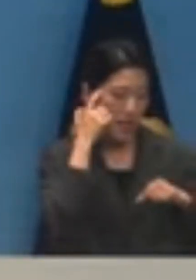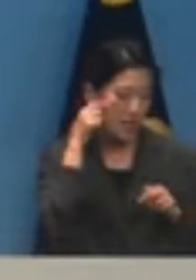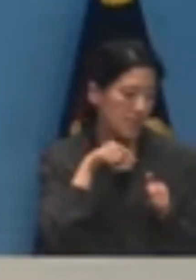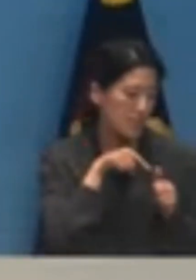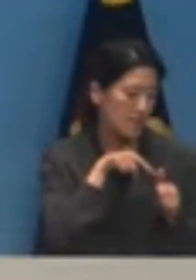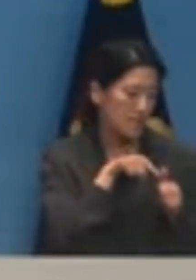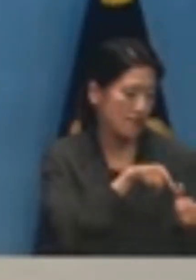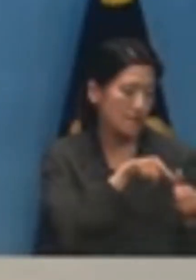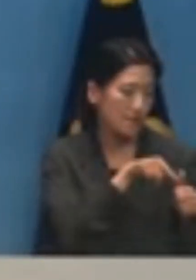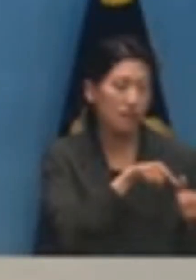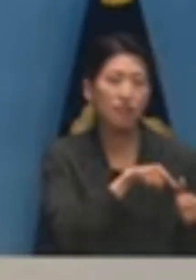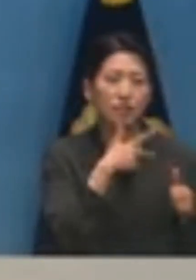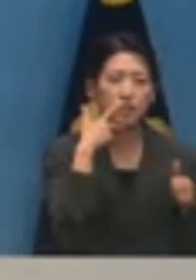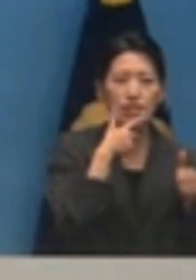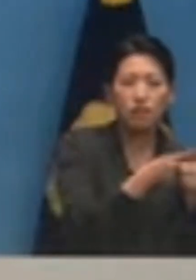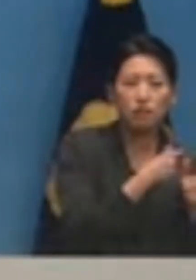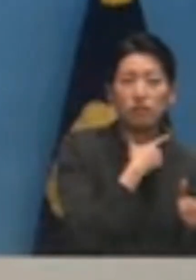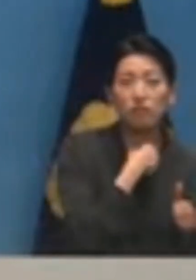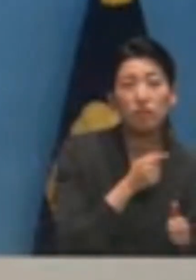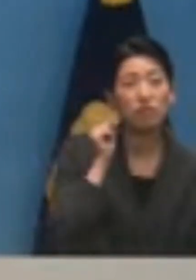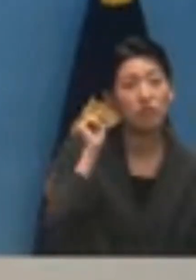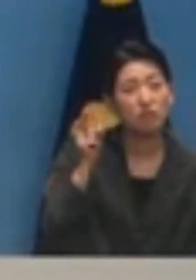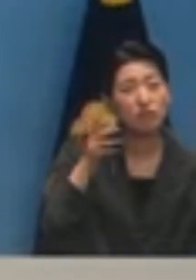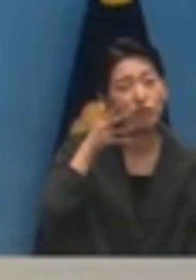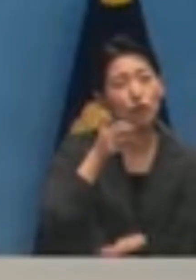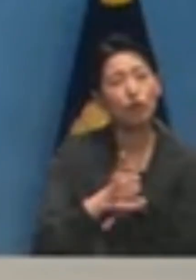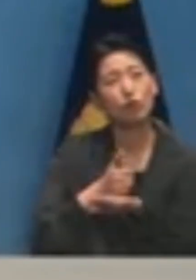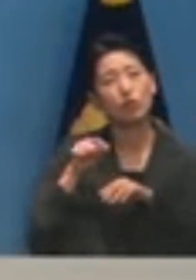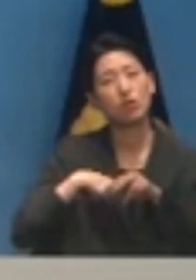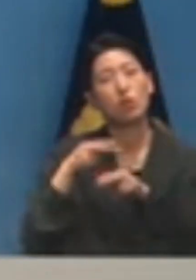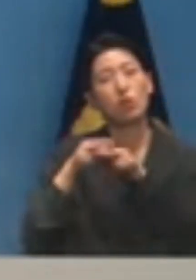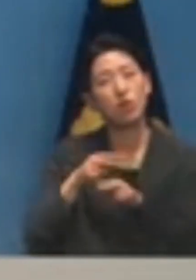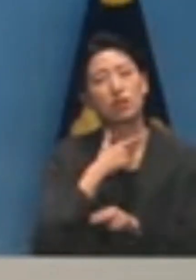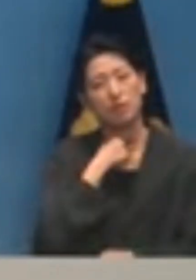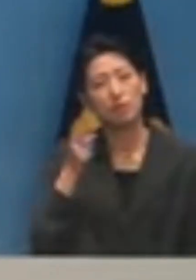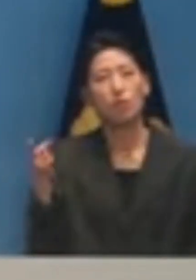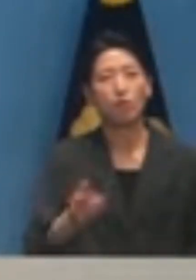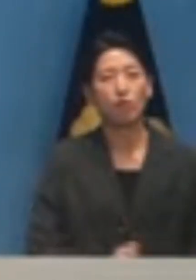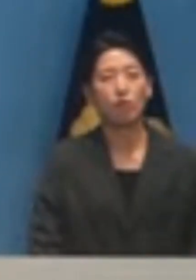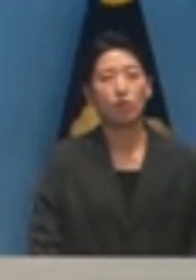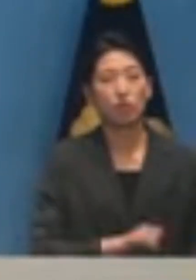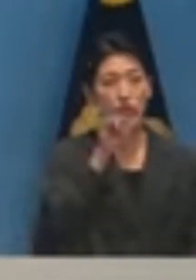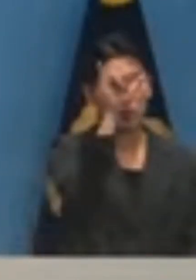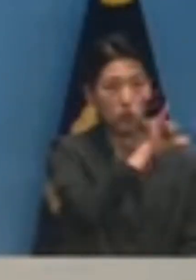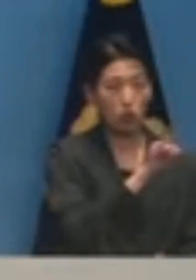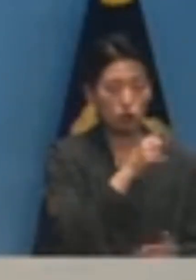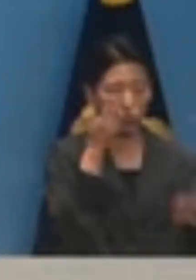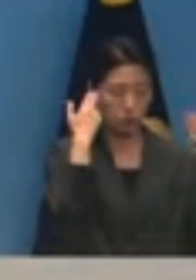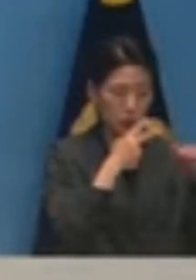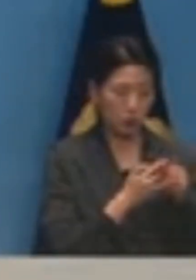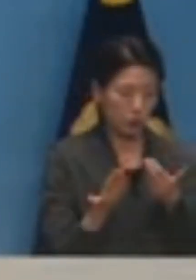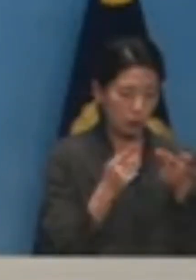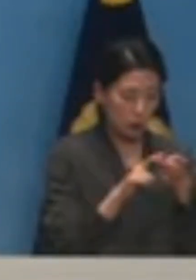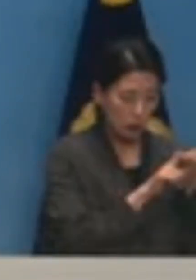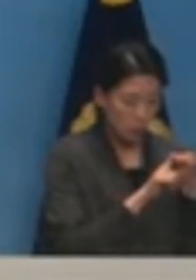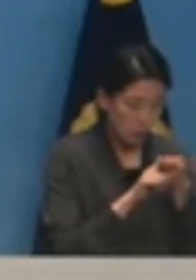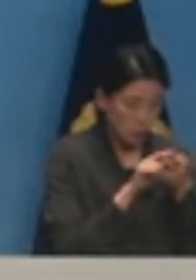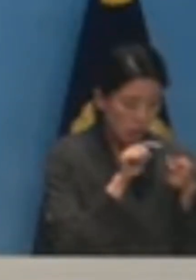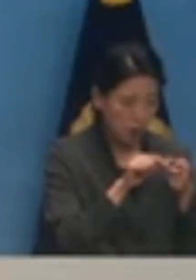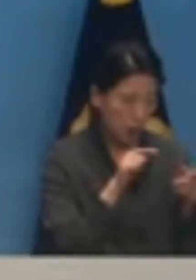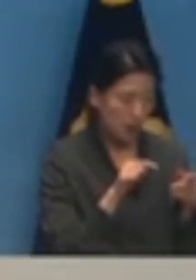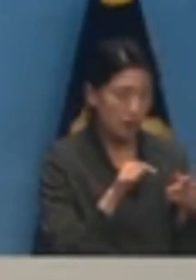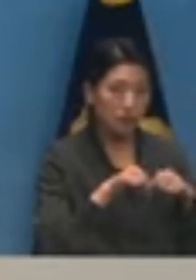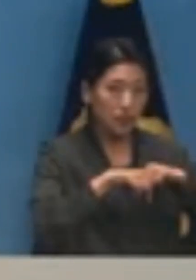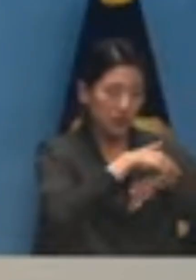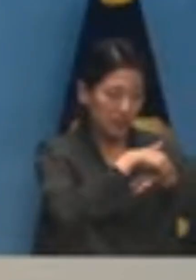독재적 발상이며 교육 3주체 중 특히 일부 교사만을 위한 철저히 왜곡된